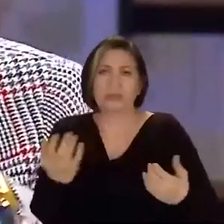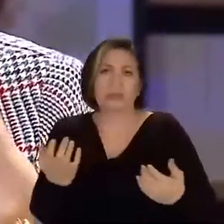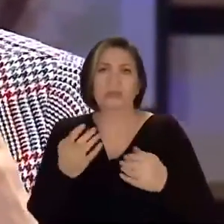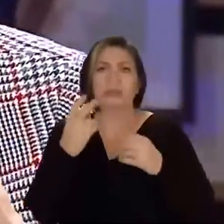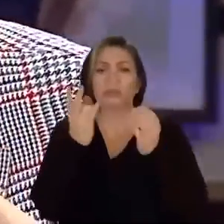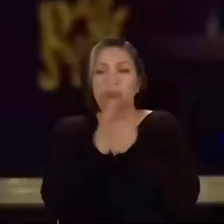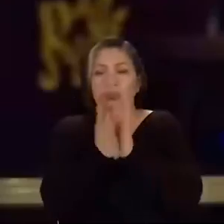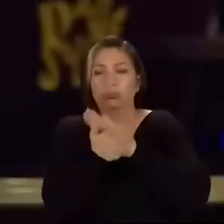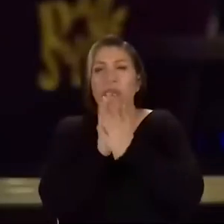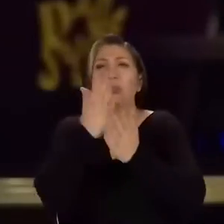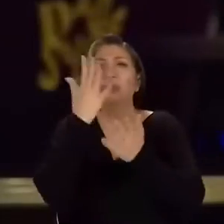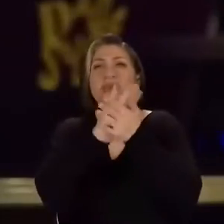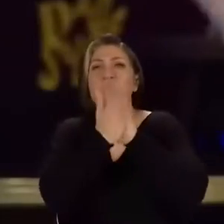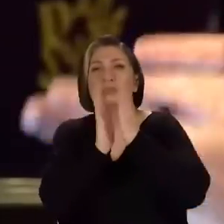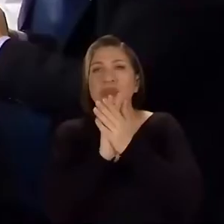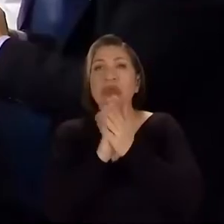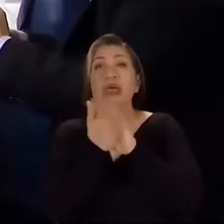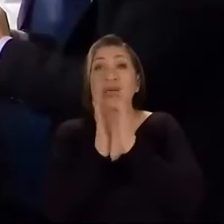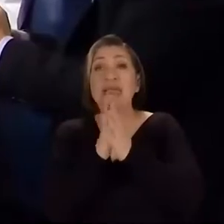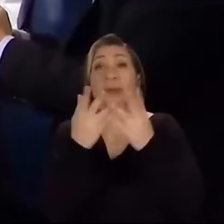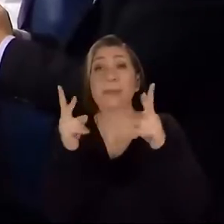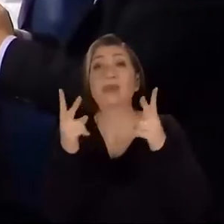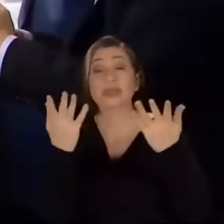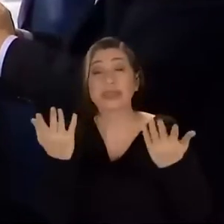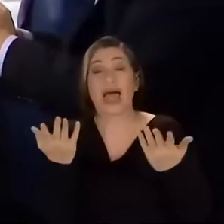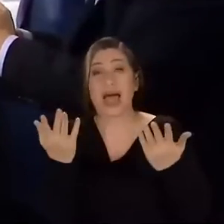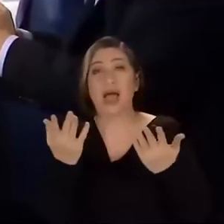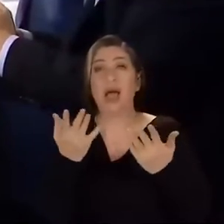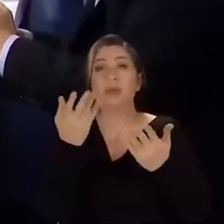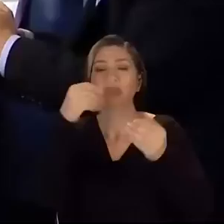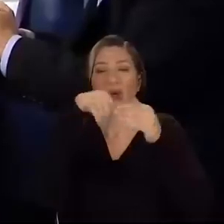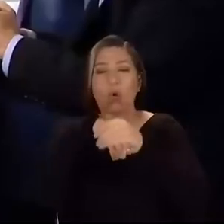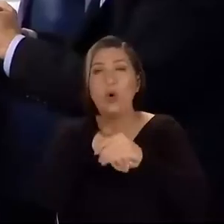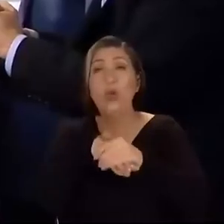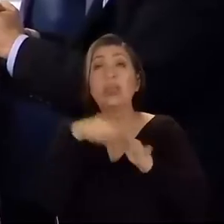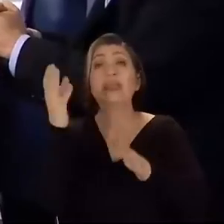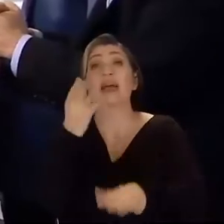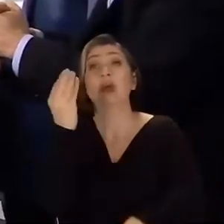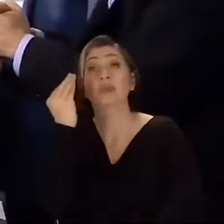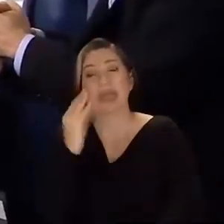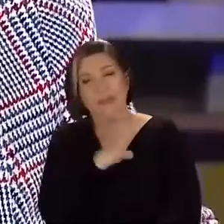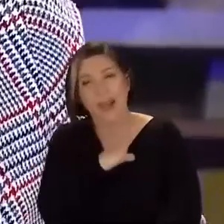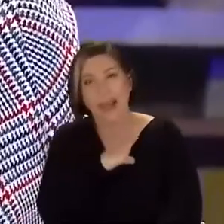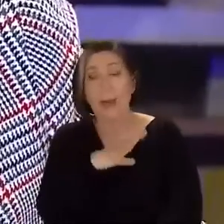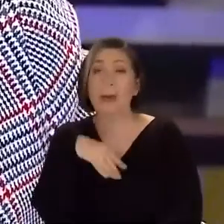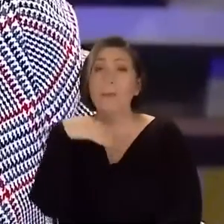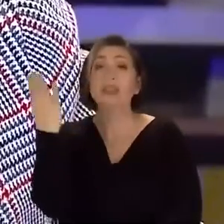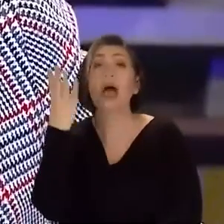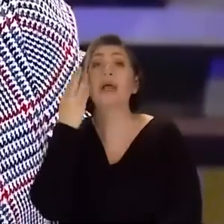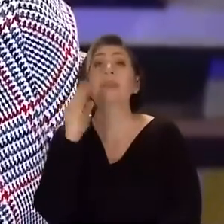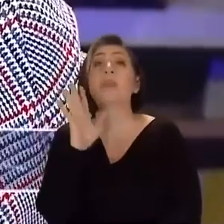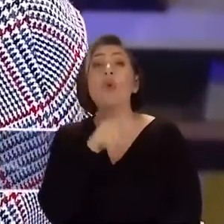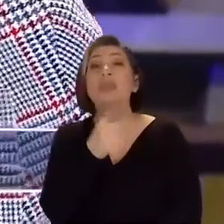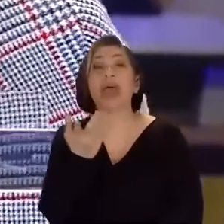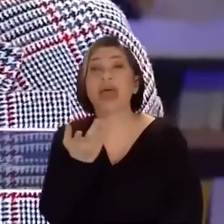bilmiyorum. İkiye katla, üçe katla, beşe katla katlayabiliniyorsa eğer, al bir şeye koy. Bir de daha da güzeli var. Başkaları anlamıyor da